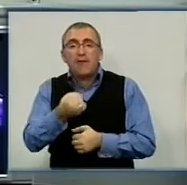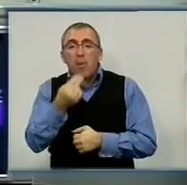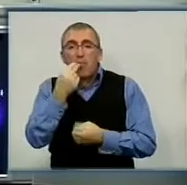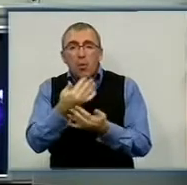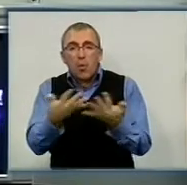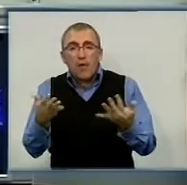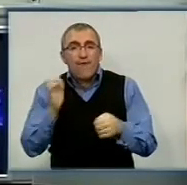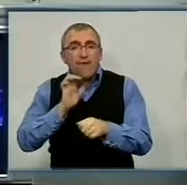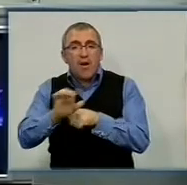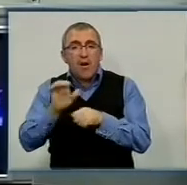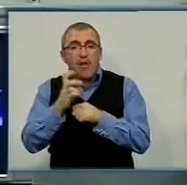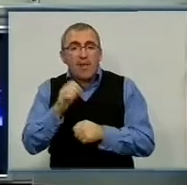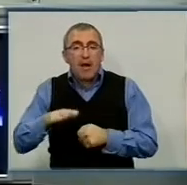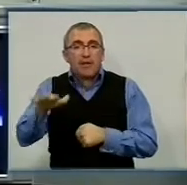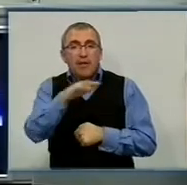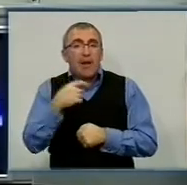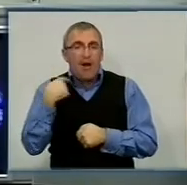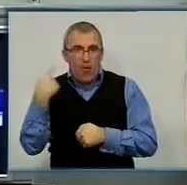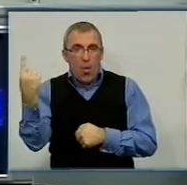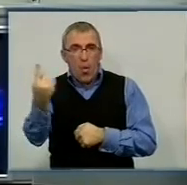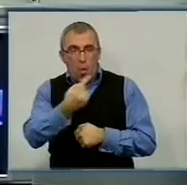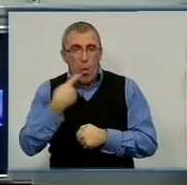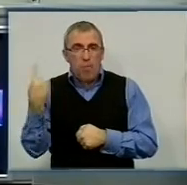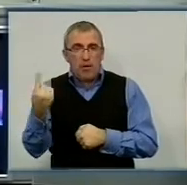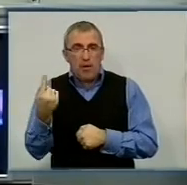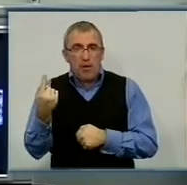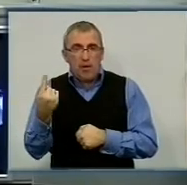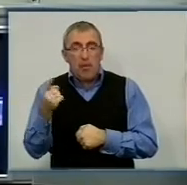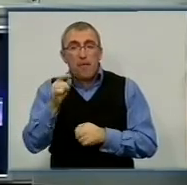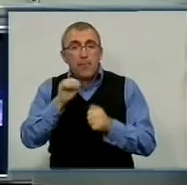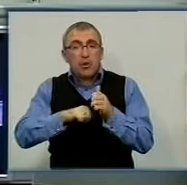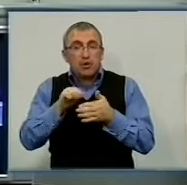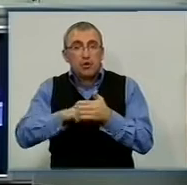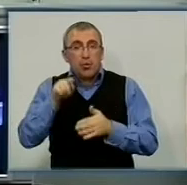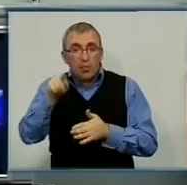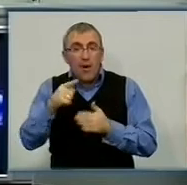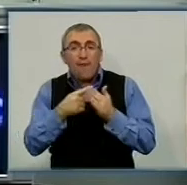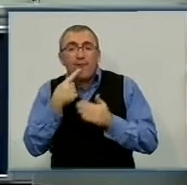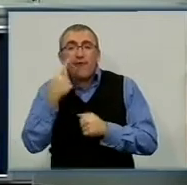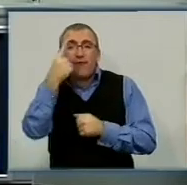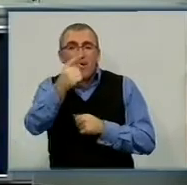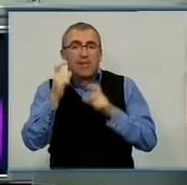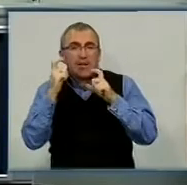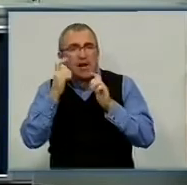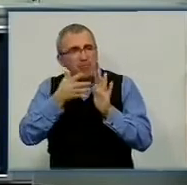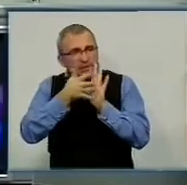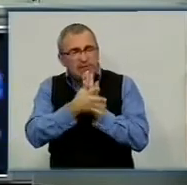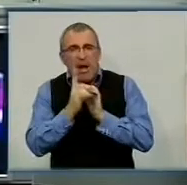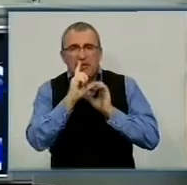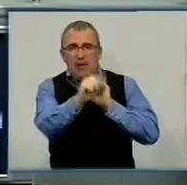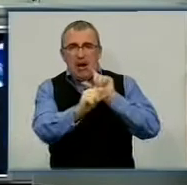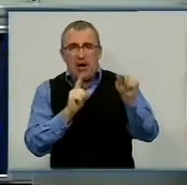виробляється сьогодні на теренах Кіровоградської області зав по причині того що відда тобто великі транспортні затрати